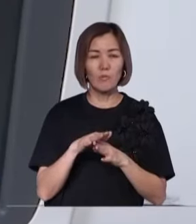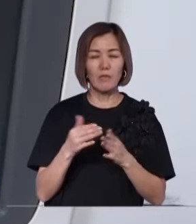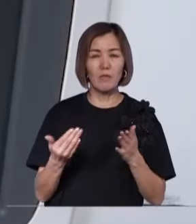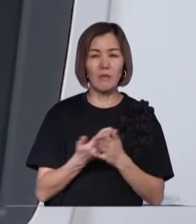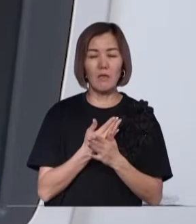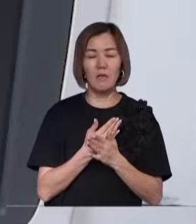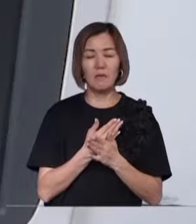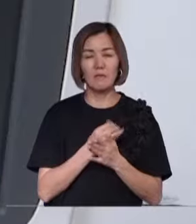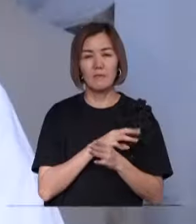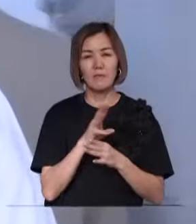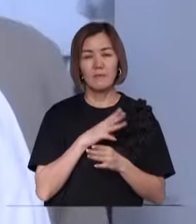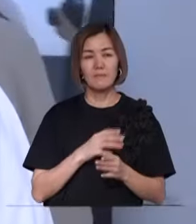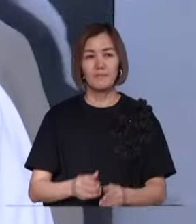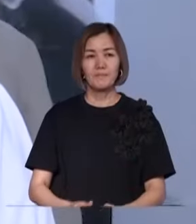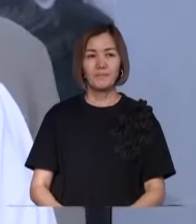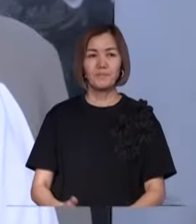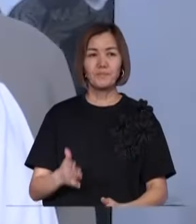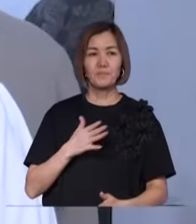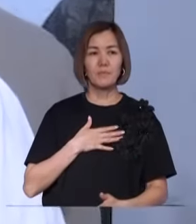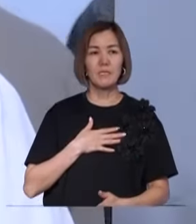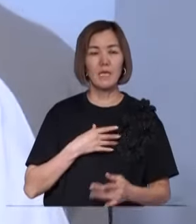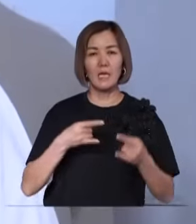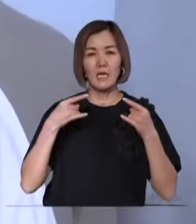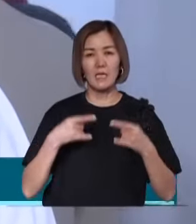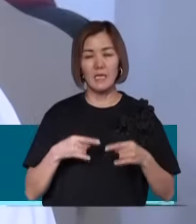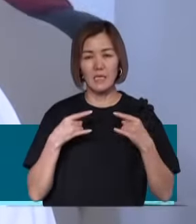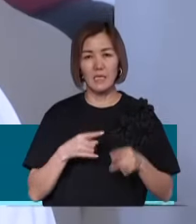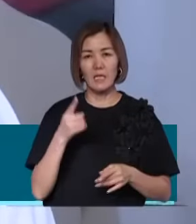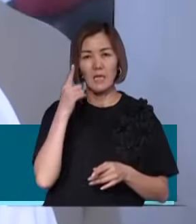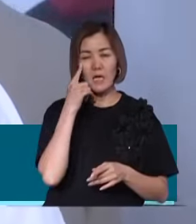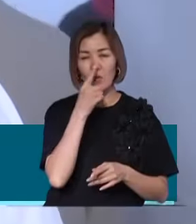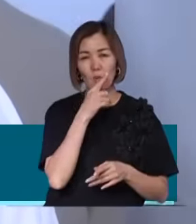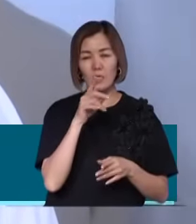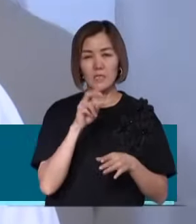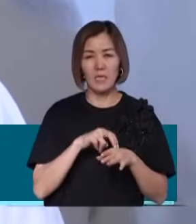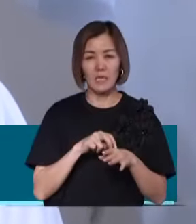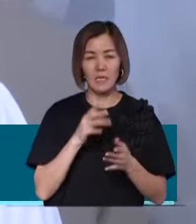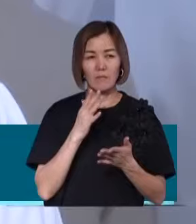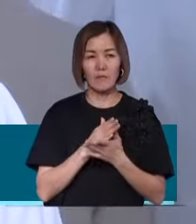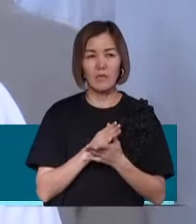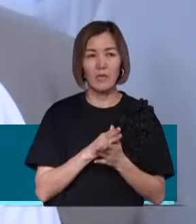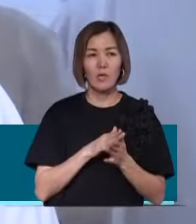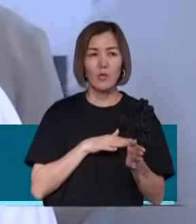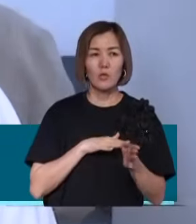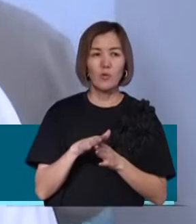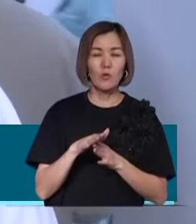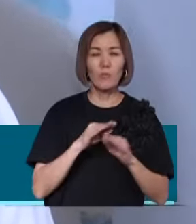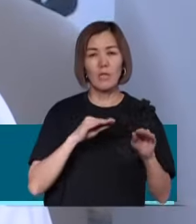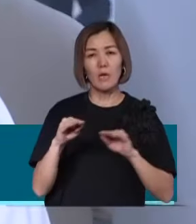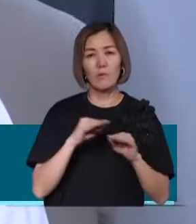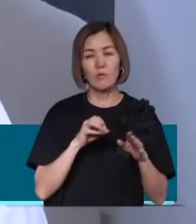заманауи үлгіде жабдықталған. Бізде рентген кабинетіміз бар, окулист кабинетіміз бар, полностью толығымен